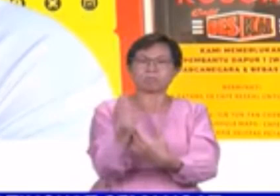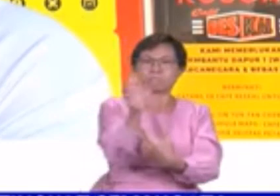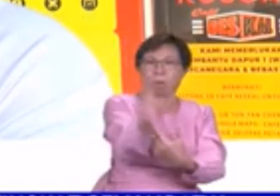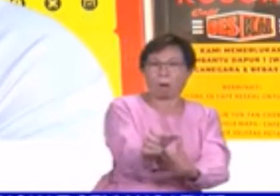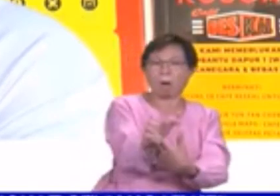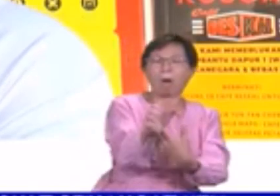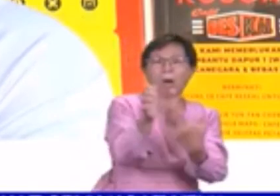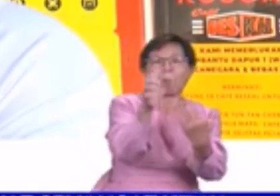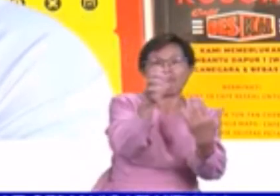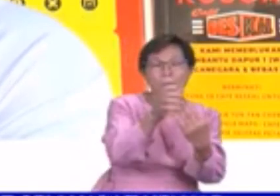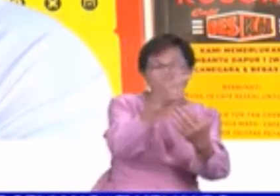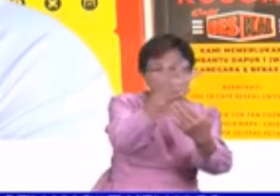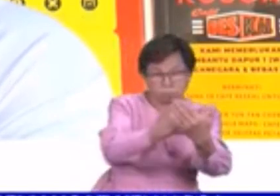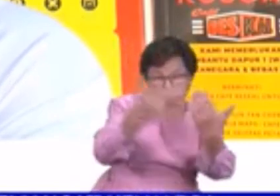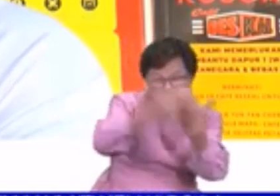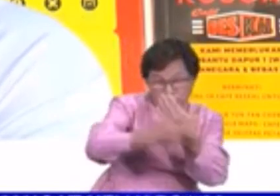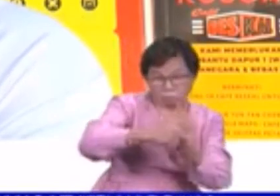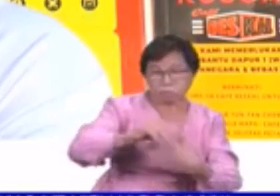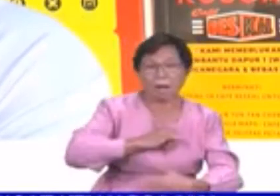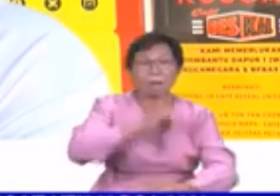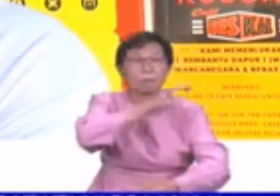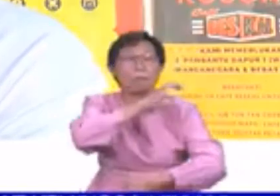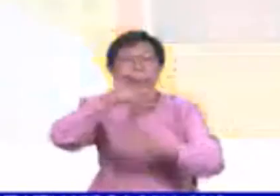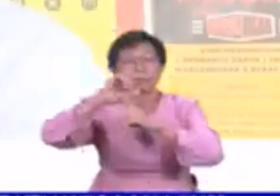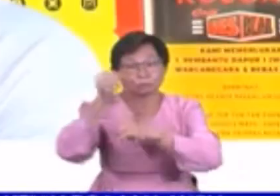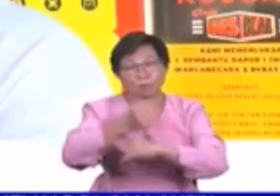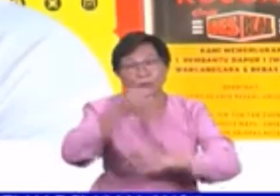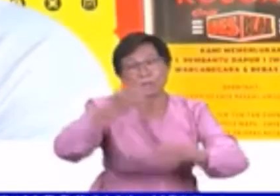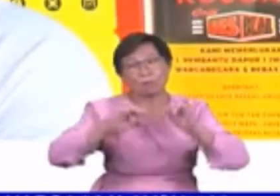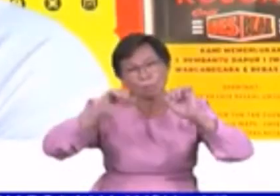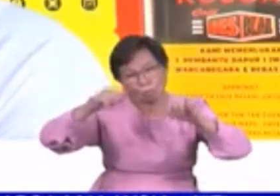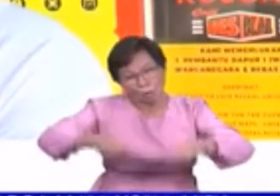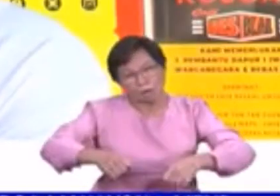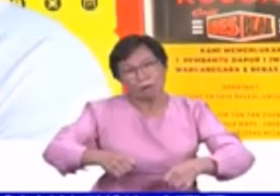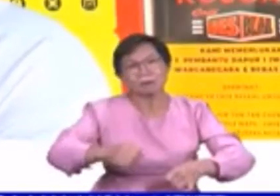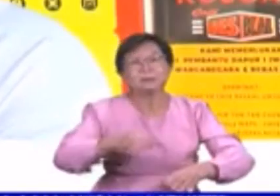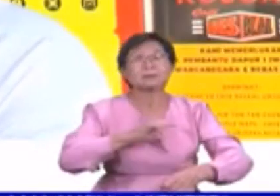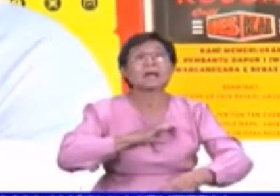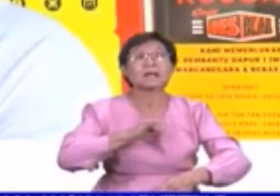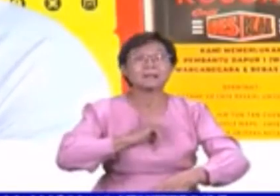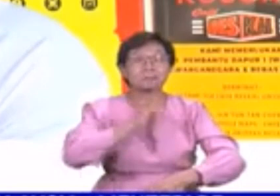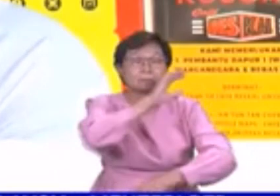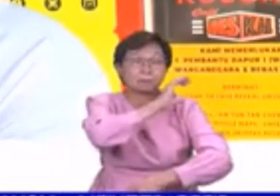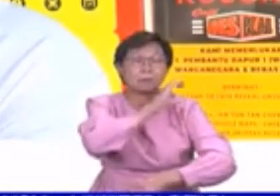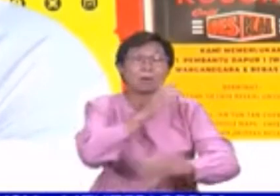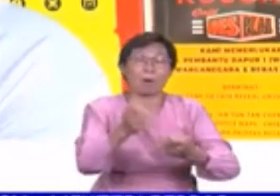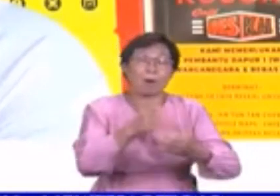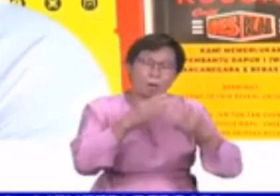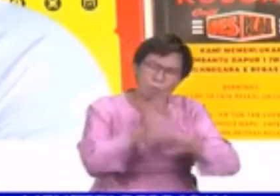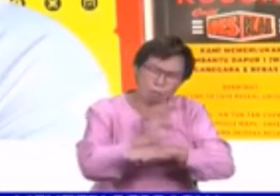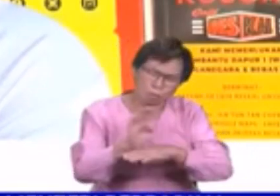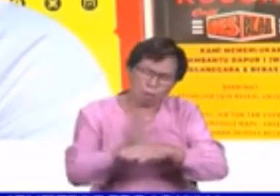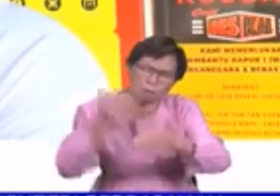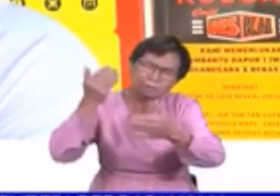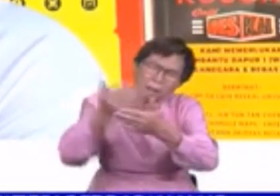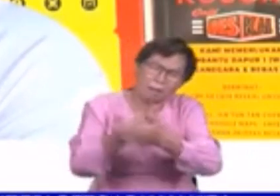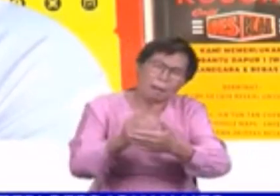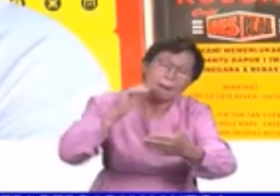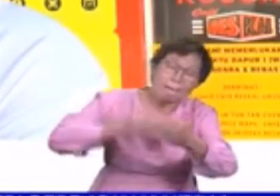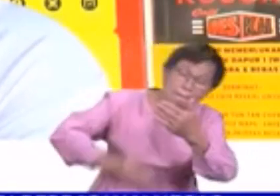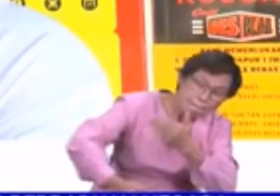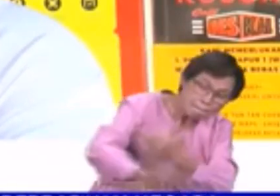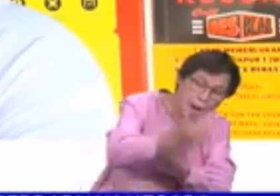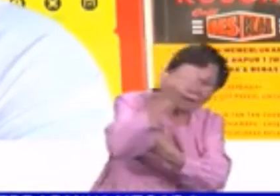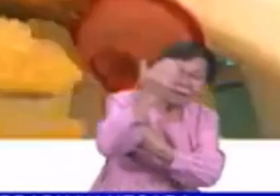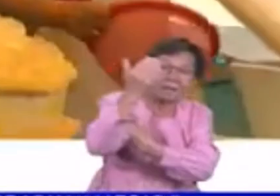ni, kalau boleh kita lanjutkanlah. Kalau boleh kita nak meniaga sampai pagi raya. Sampai dah nak takbir